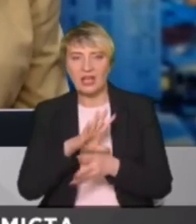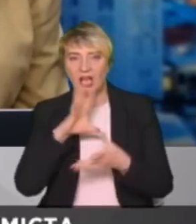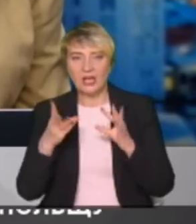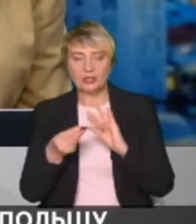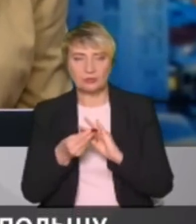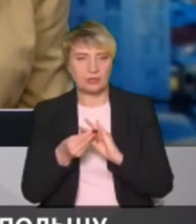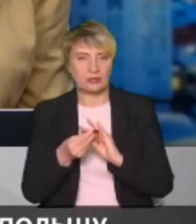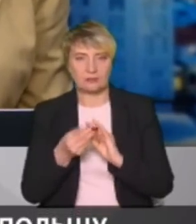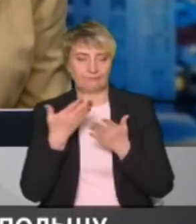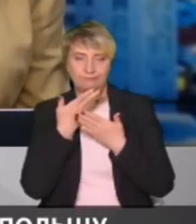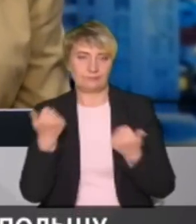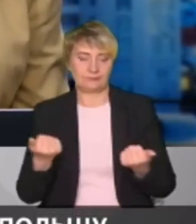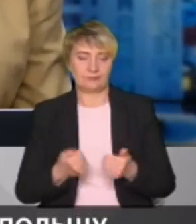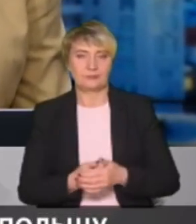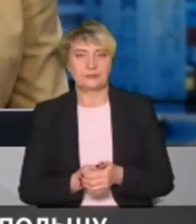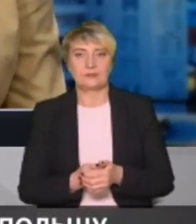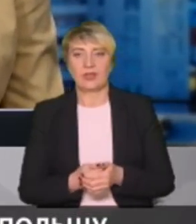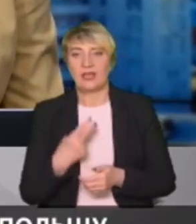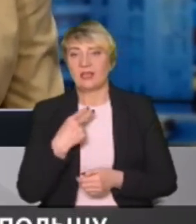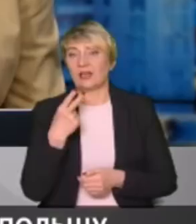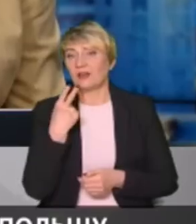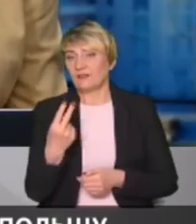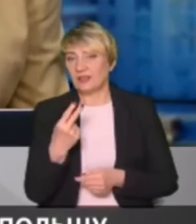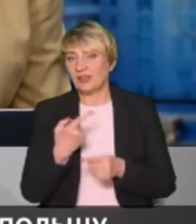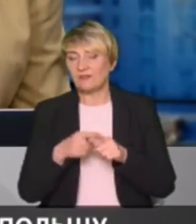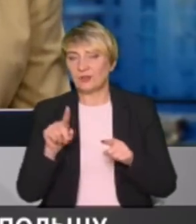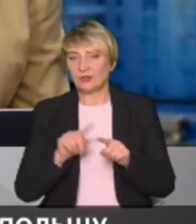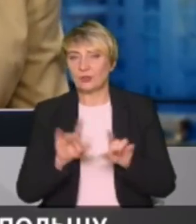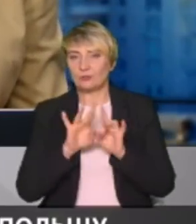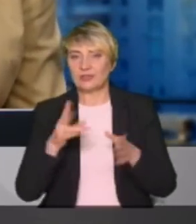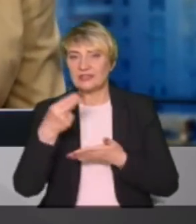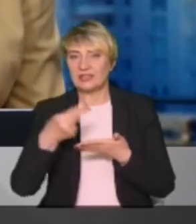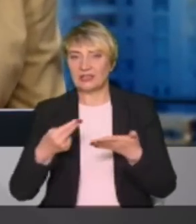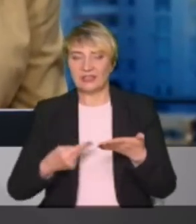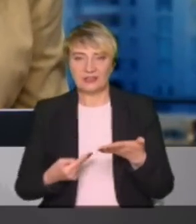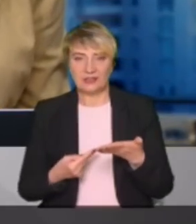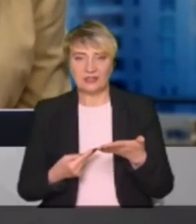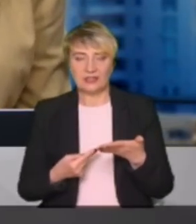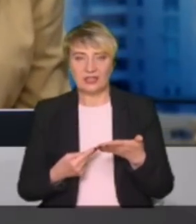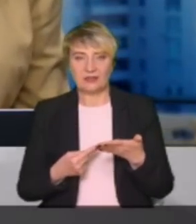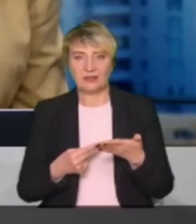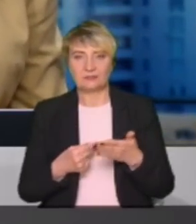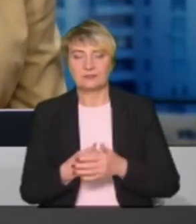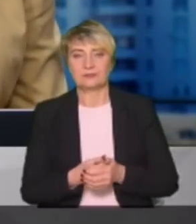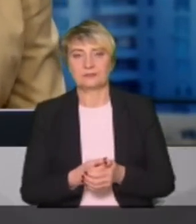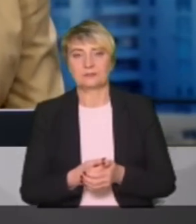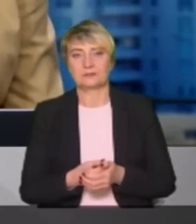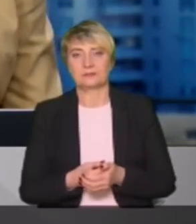И видела еще сегодня такой мемчик, такой вот рисунок, фотожабы, как это называют,